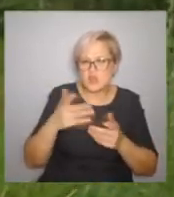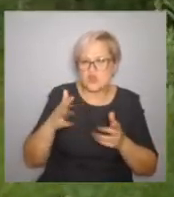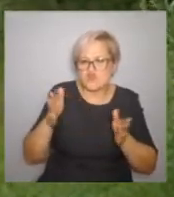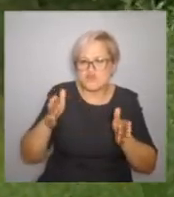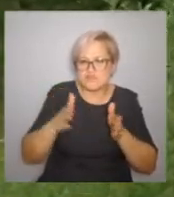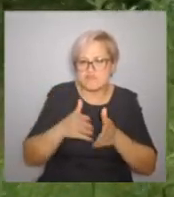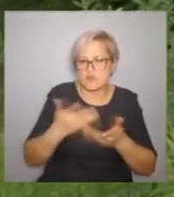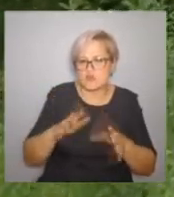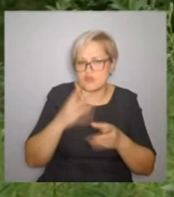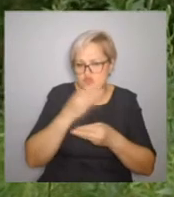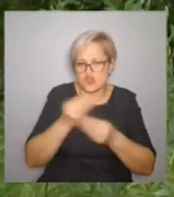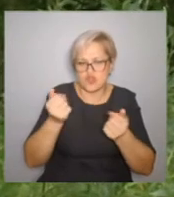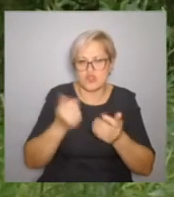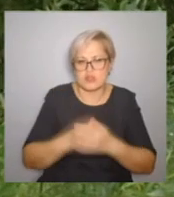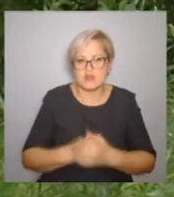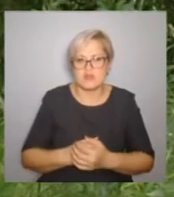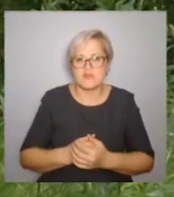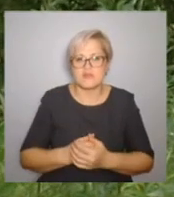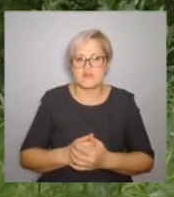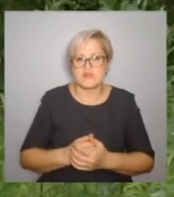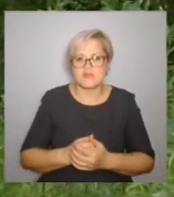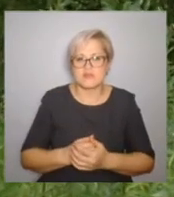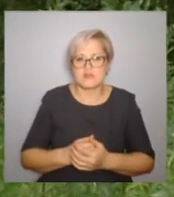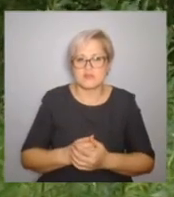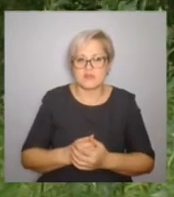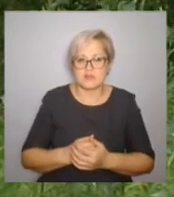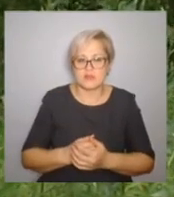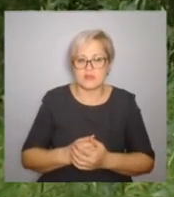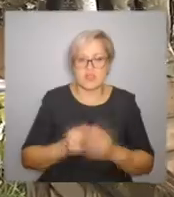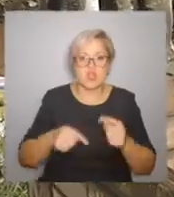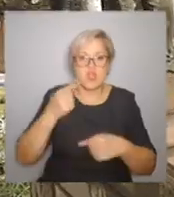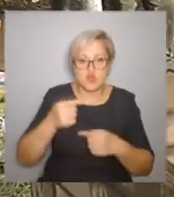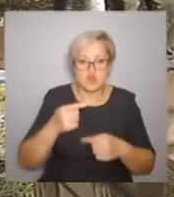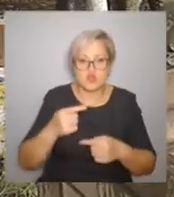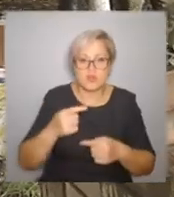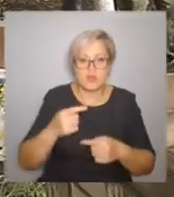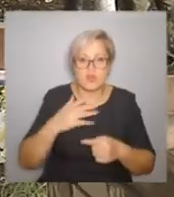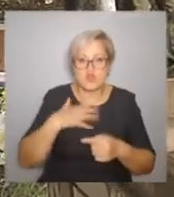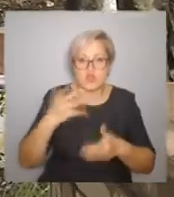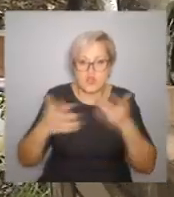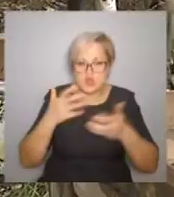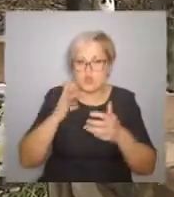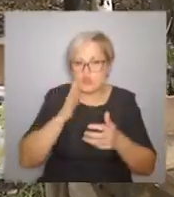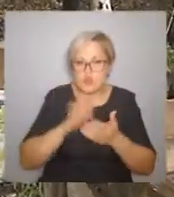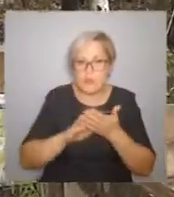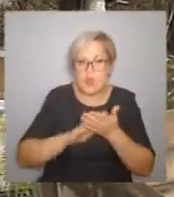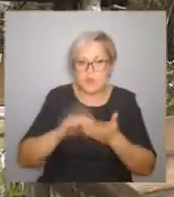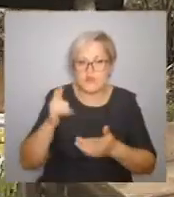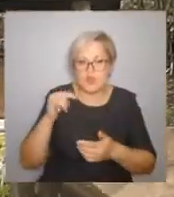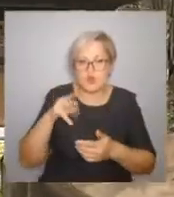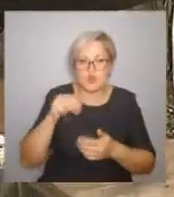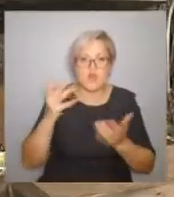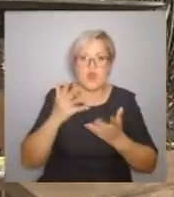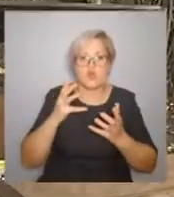даже сейчас, буквально за день, ученые и волонтеры намыли неплохие трофеи. Следующим этапом